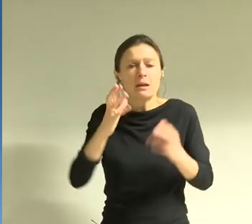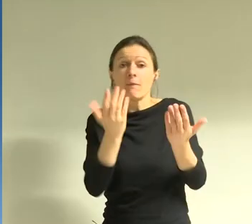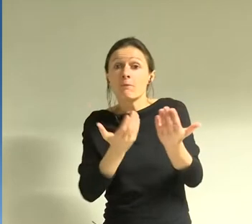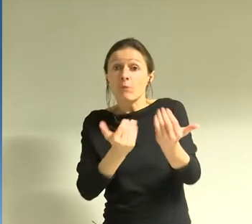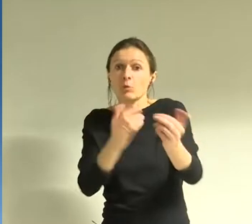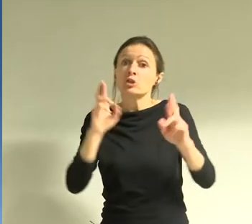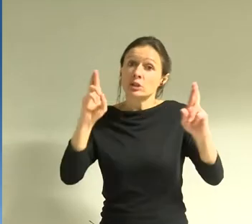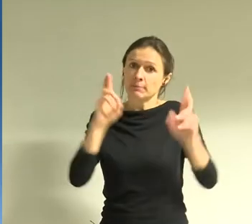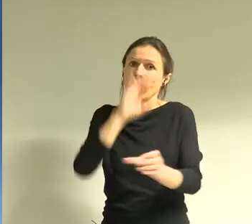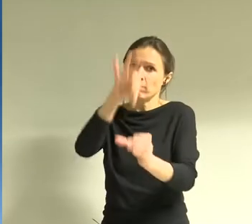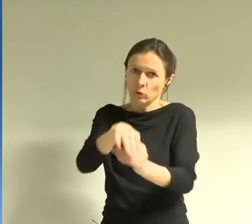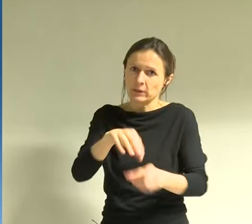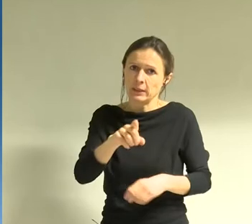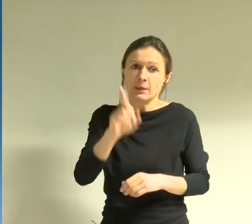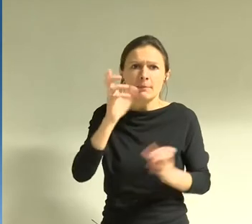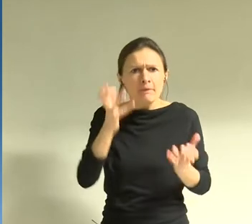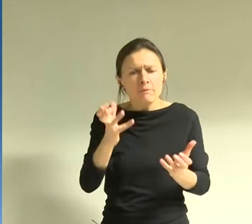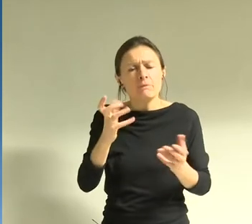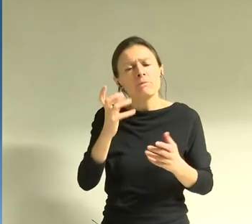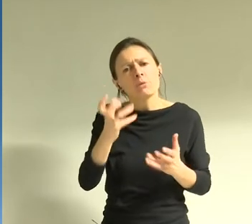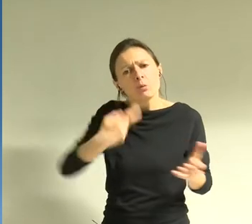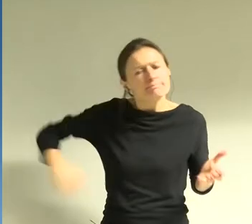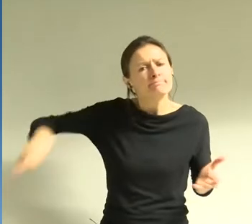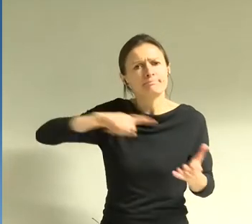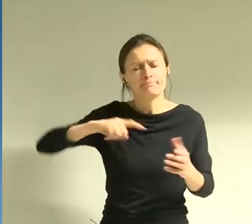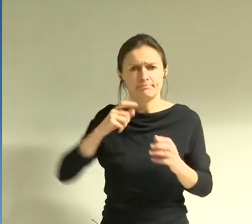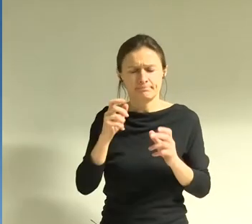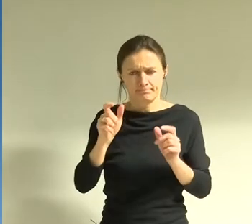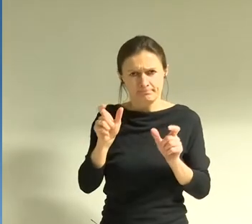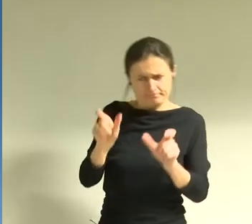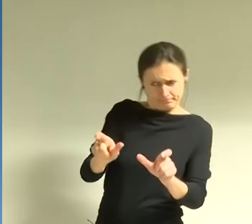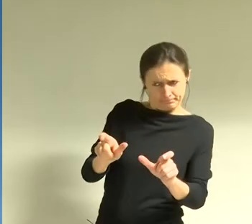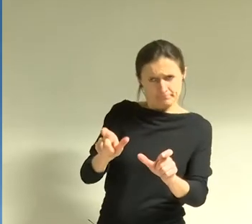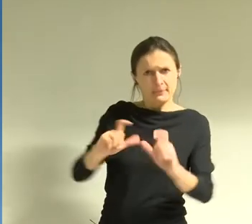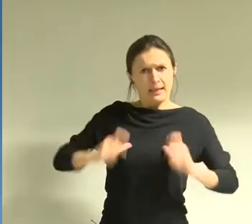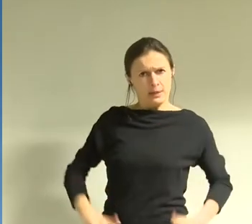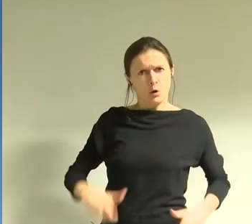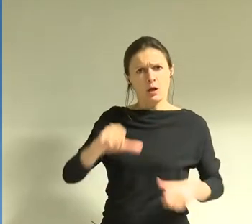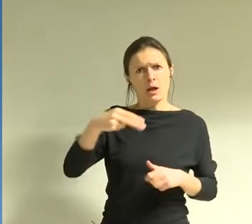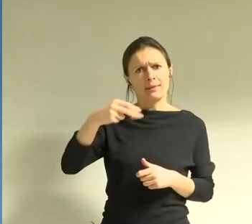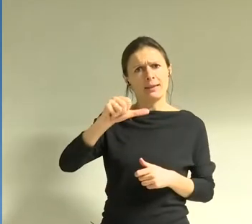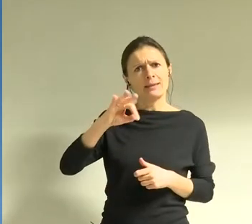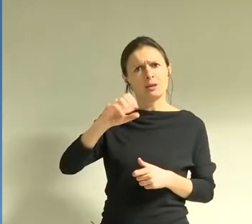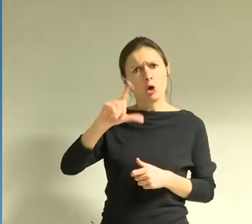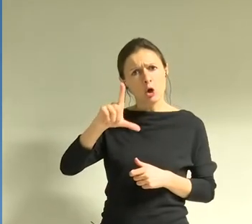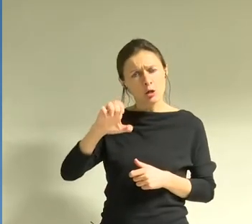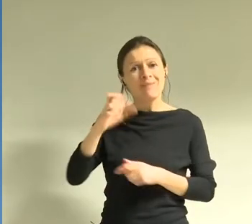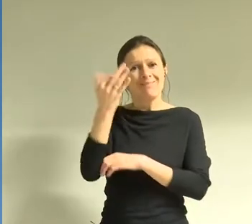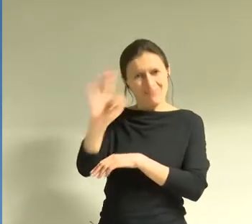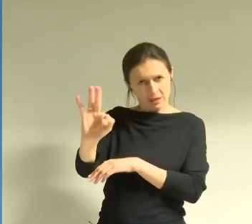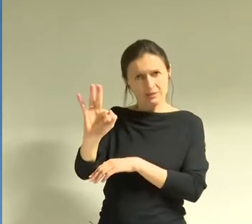vigilant sur la situation de l'école anatole france comme des autres et à ce titre nous soutiendrons se veut